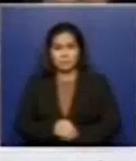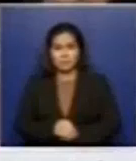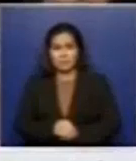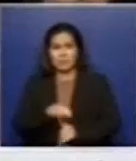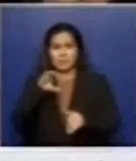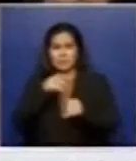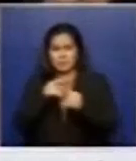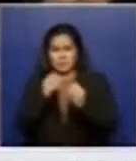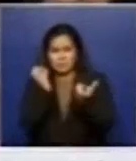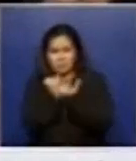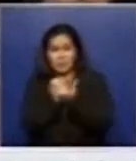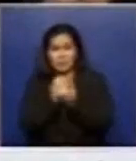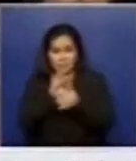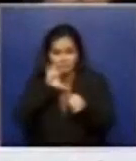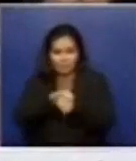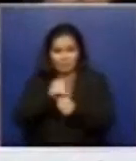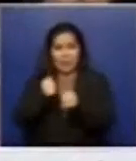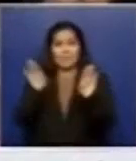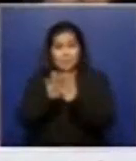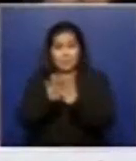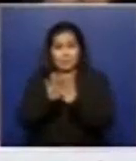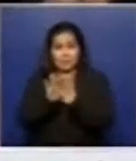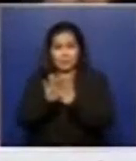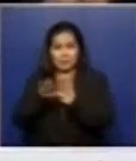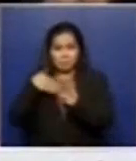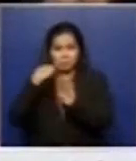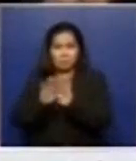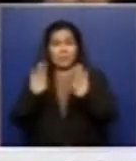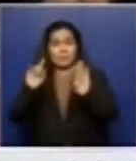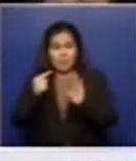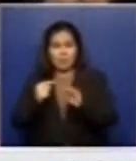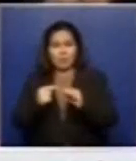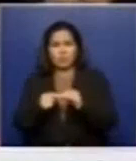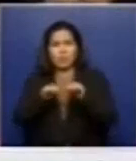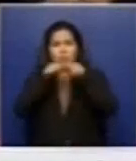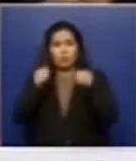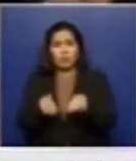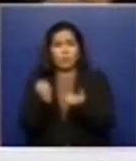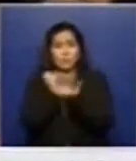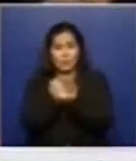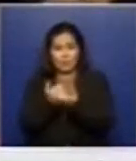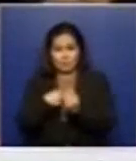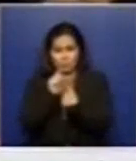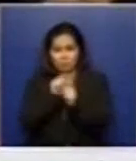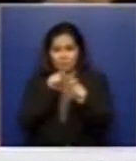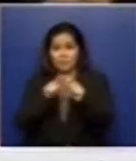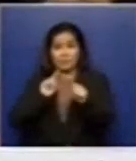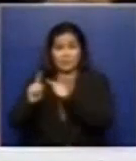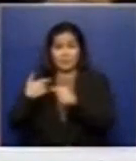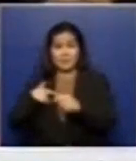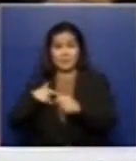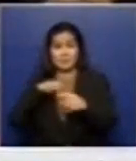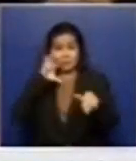ปิดแล้วก็เปิดนะครับตู้สล็อตมีทุกอำเภอครับที่จับไปเมื่อกี้นี่จับไปเสร็จก็เ